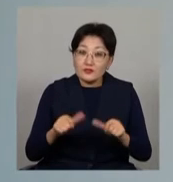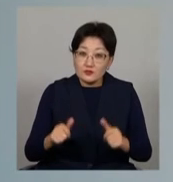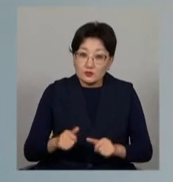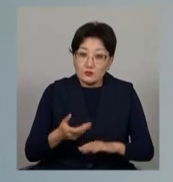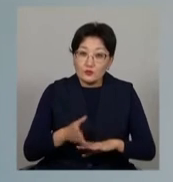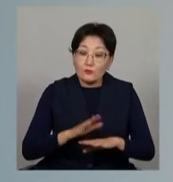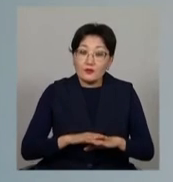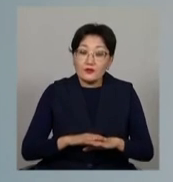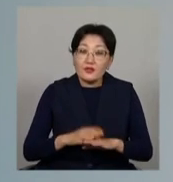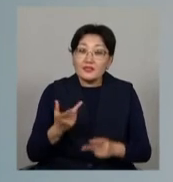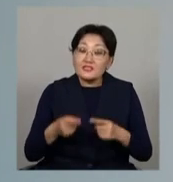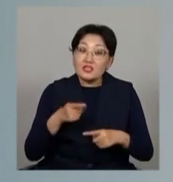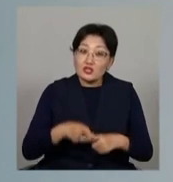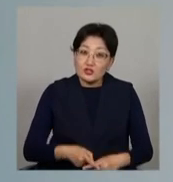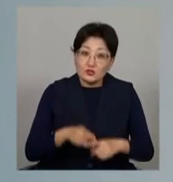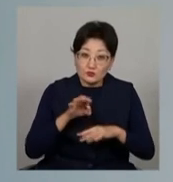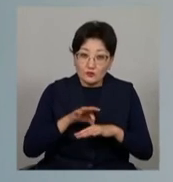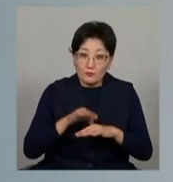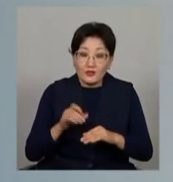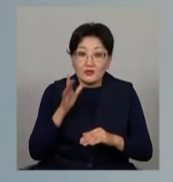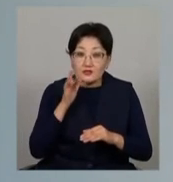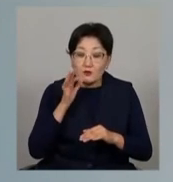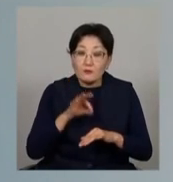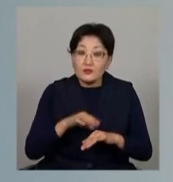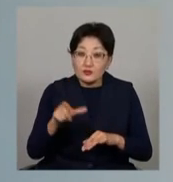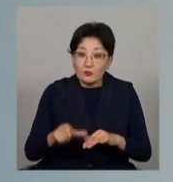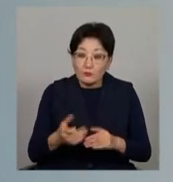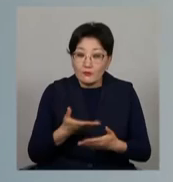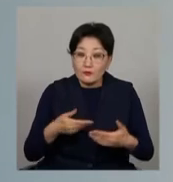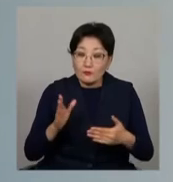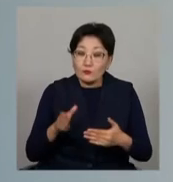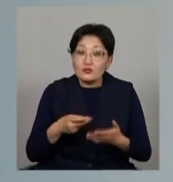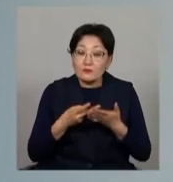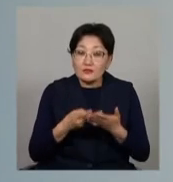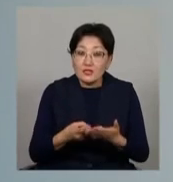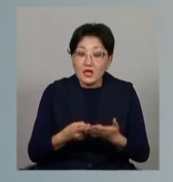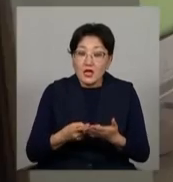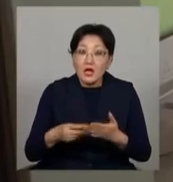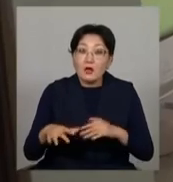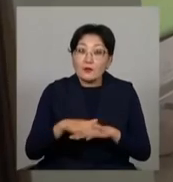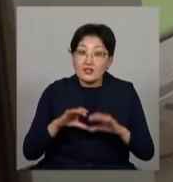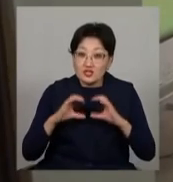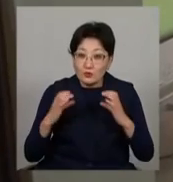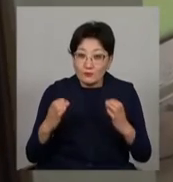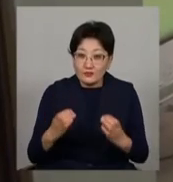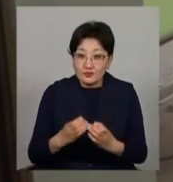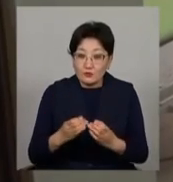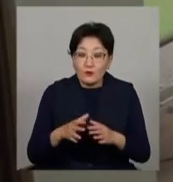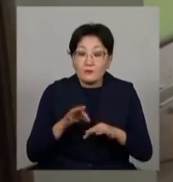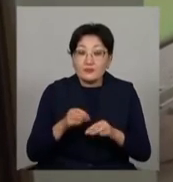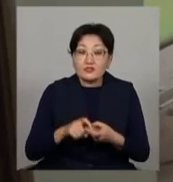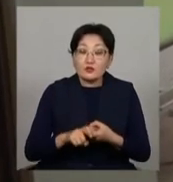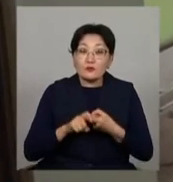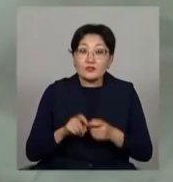с сопутствующими заболеваниями и возрастные пациенты, мы будем госпитализировать в Халык-Арена. Тем временем большинство